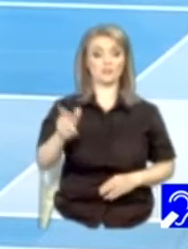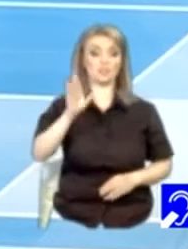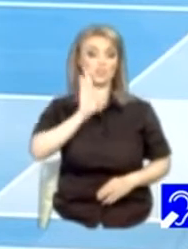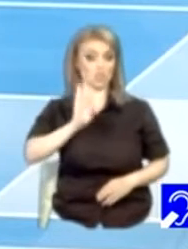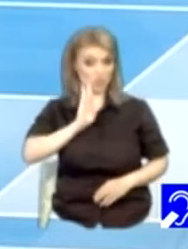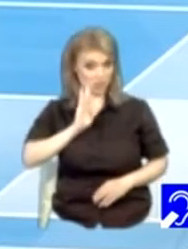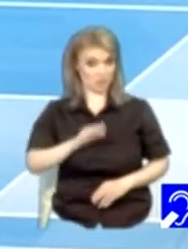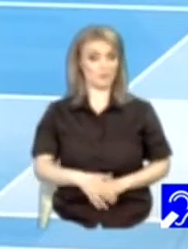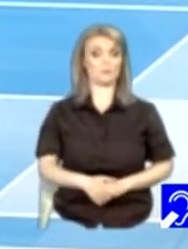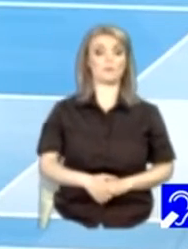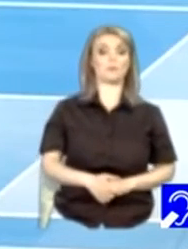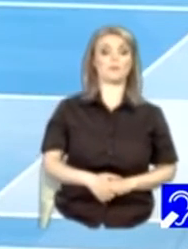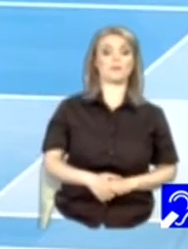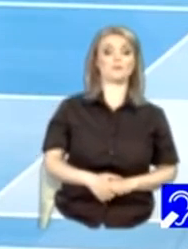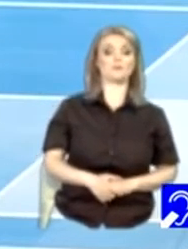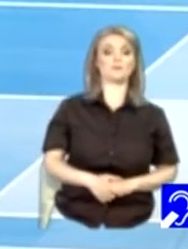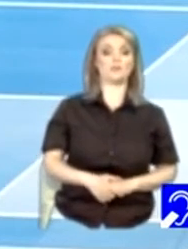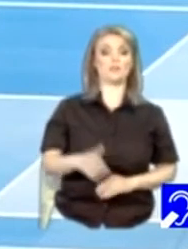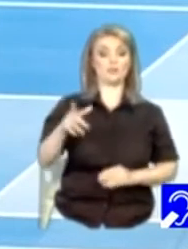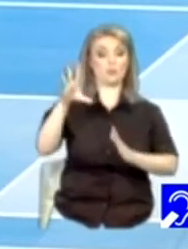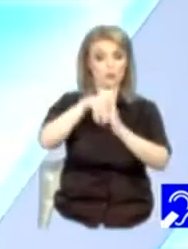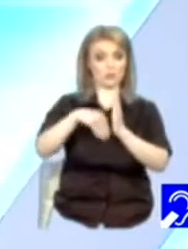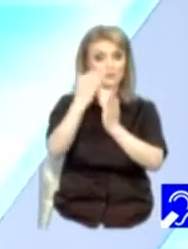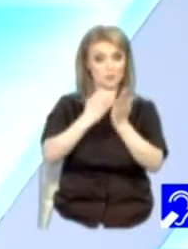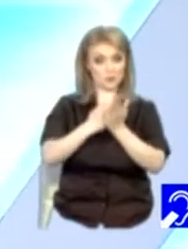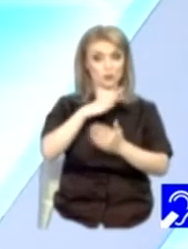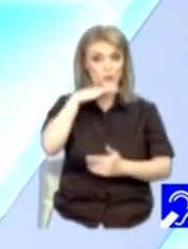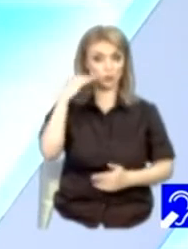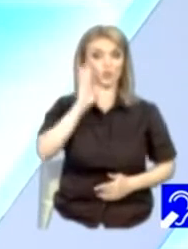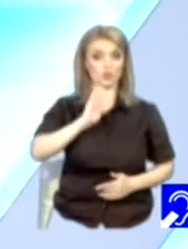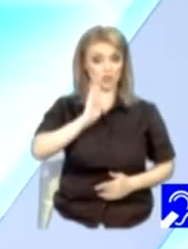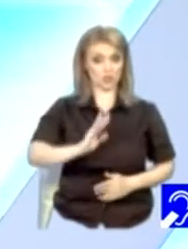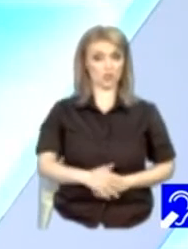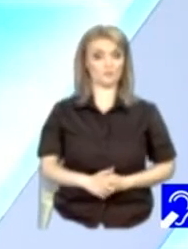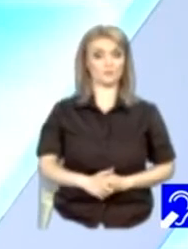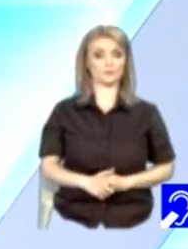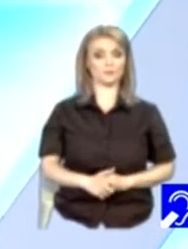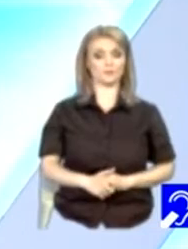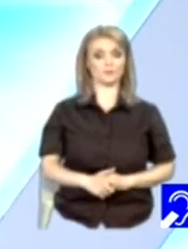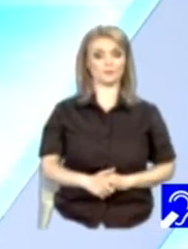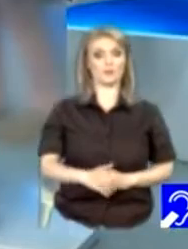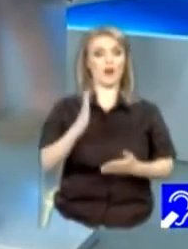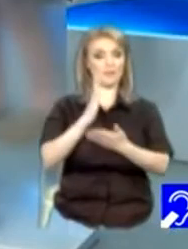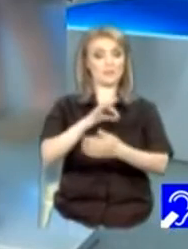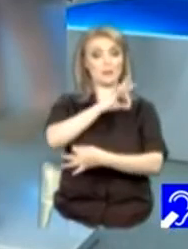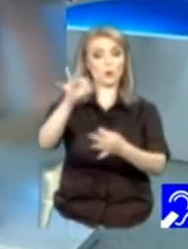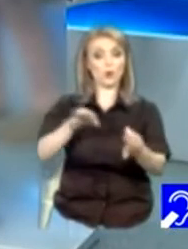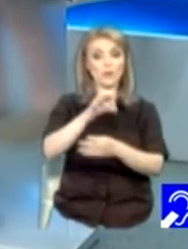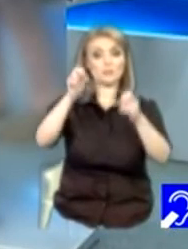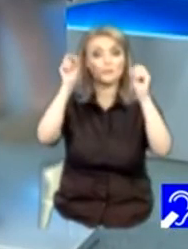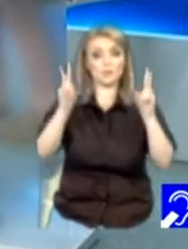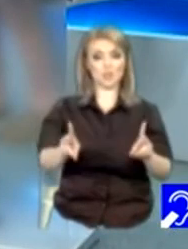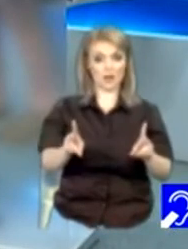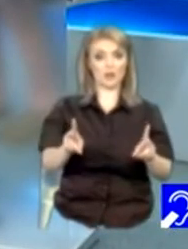femeie, deschideți lista, dacă nu mă înșel. Da. Aveți niște proiecte speciale